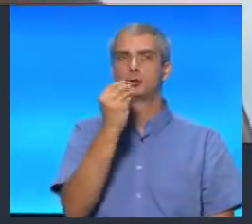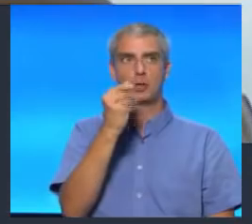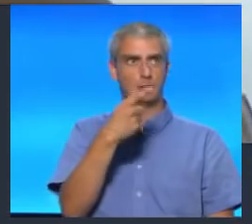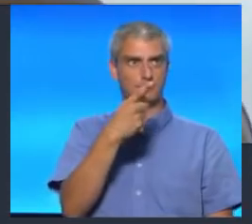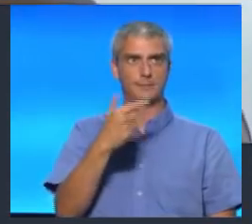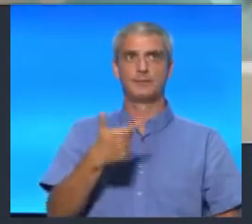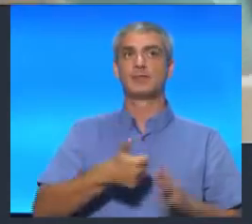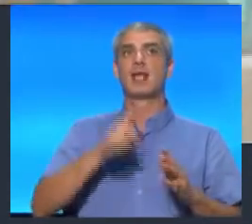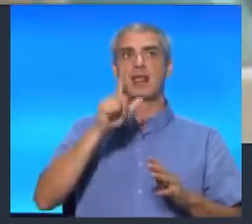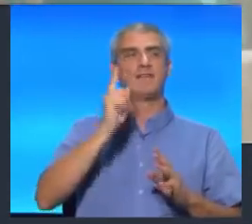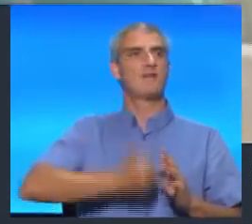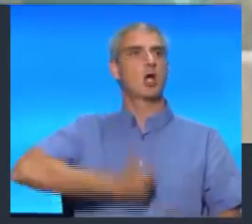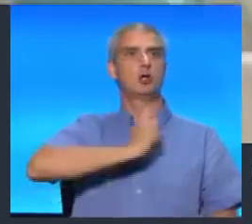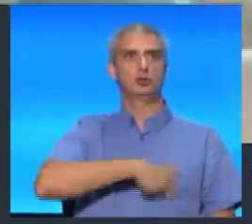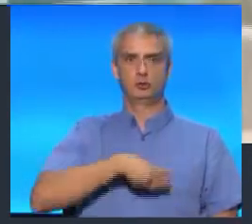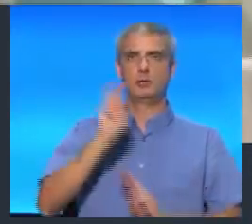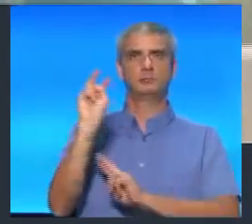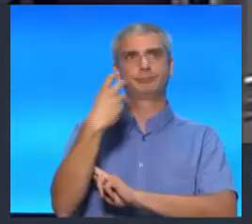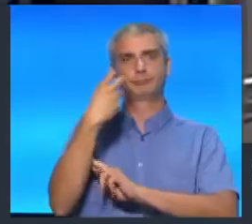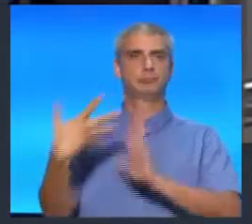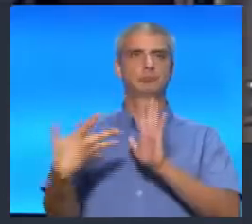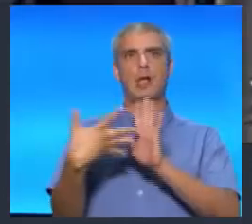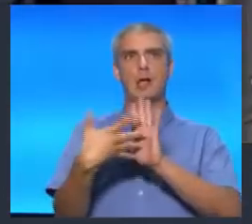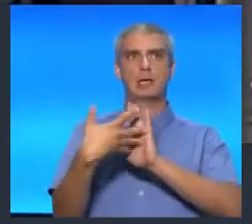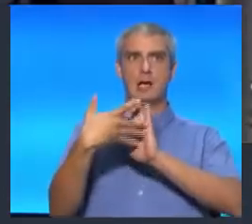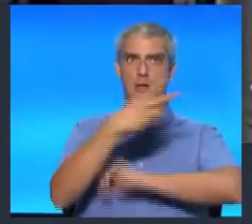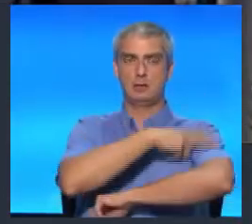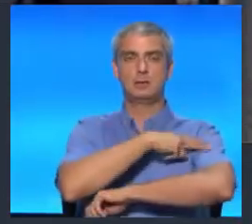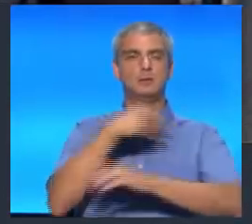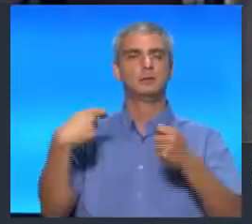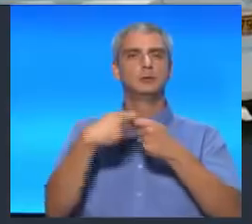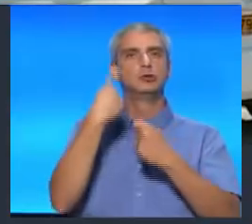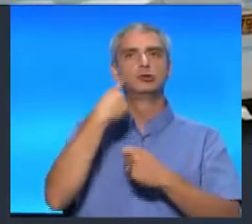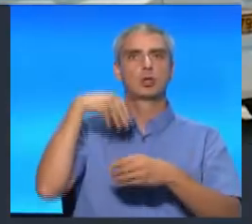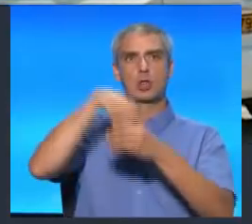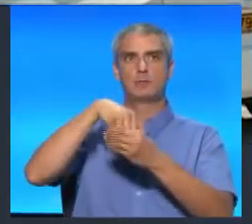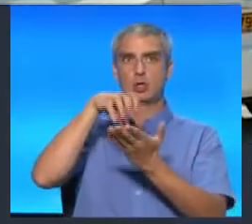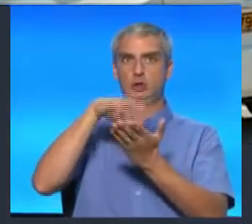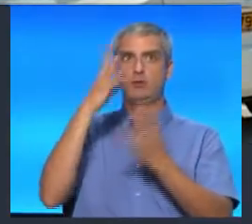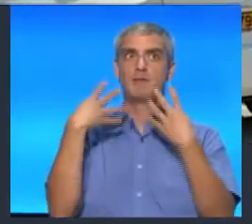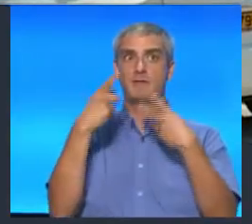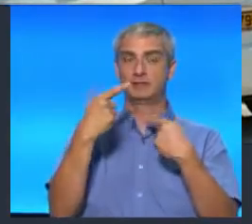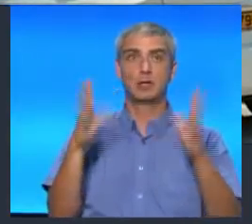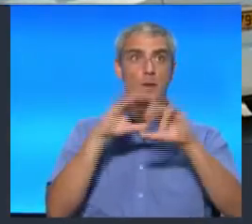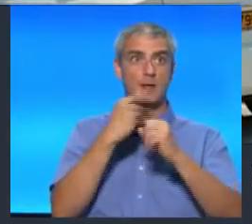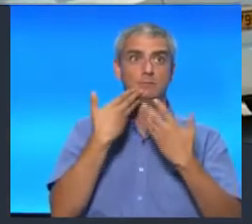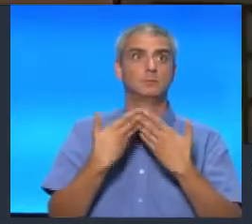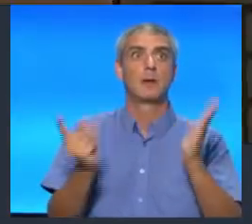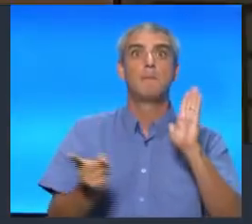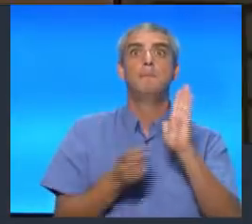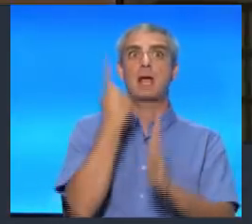וראש המועצה יורם שמעון עוקבו לחקירה במסגרת פרשת שחיתות ביישוב. הערב אנחנו מפרסמים כאן בפעם